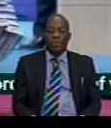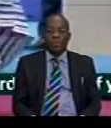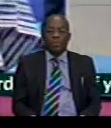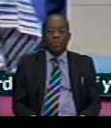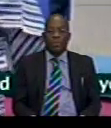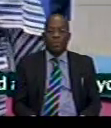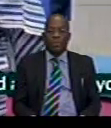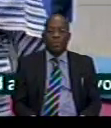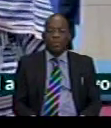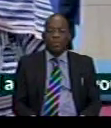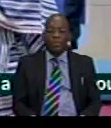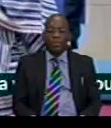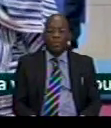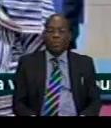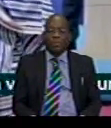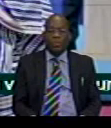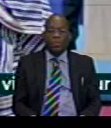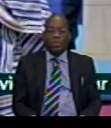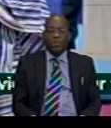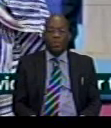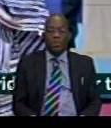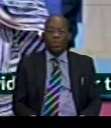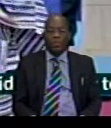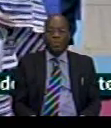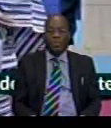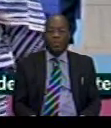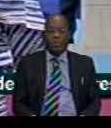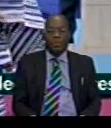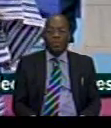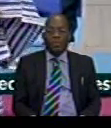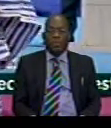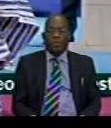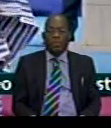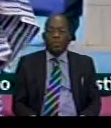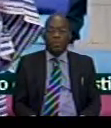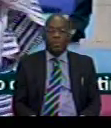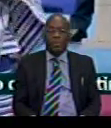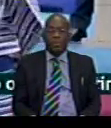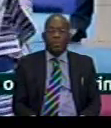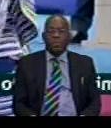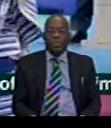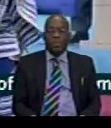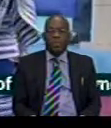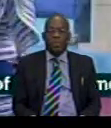JCK de août 2022. Nous allons l'écouter pour son témoignage.